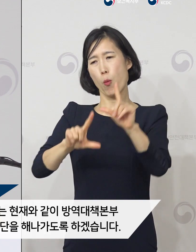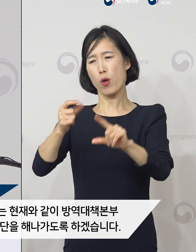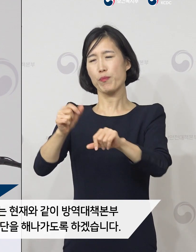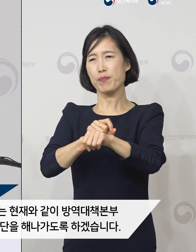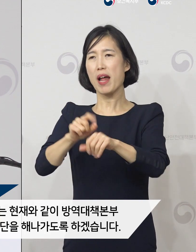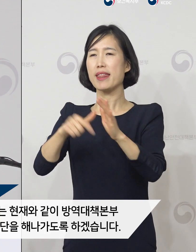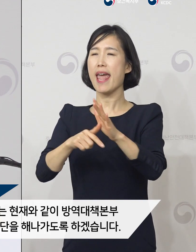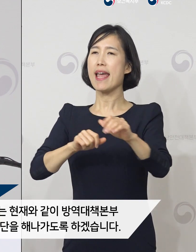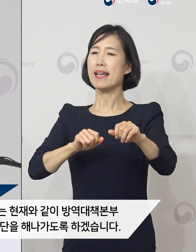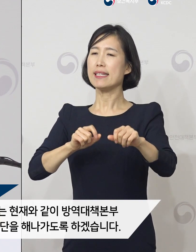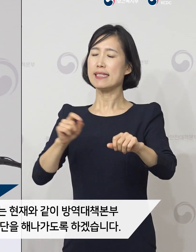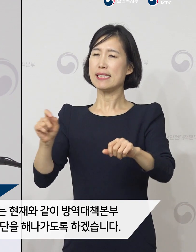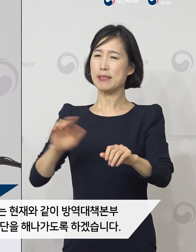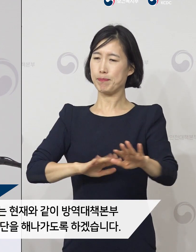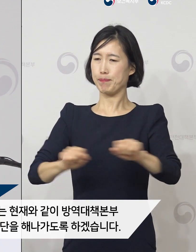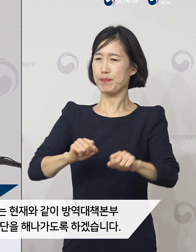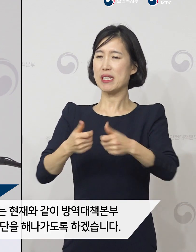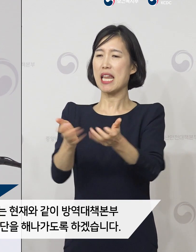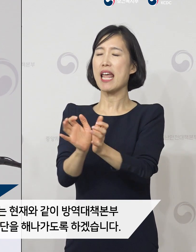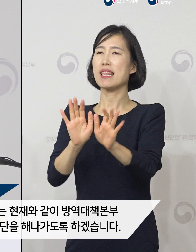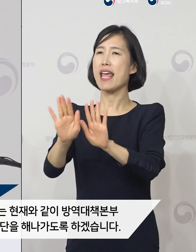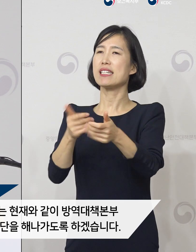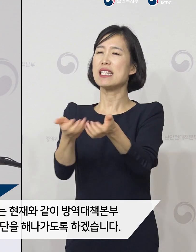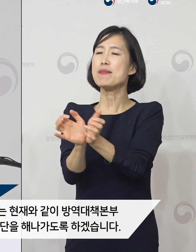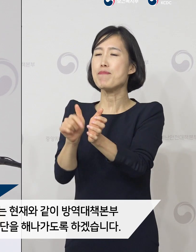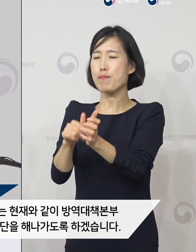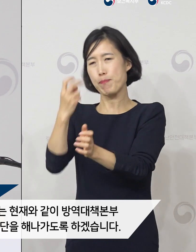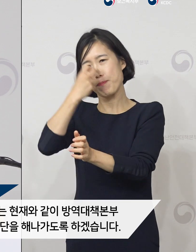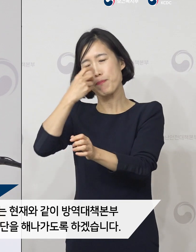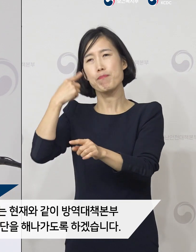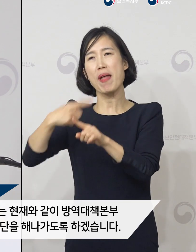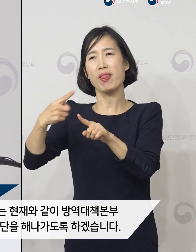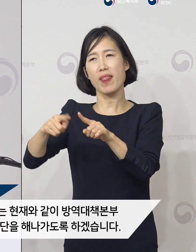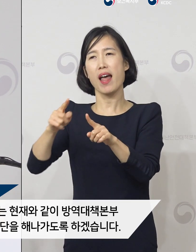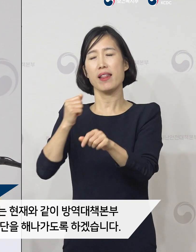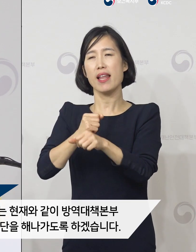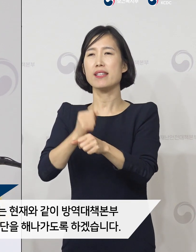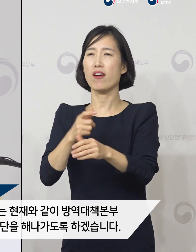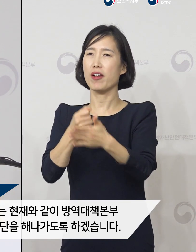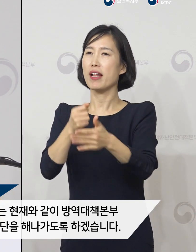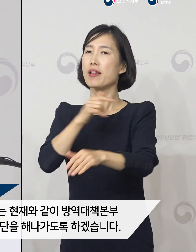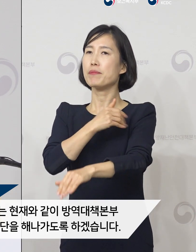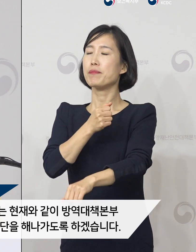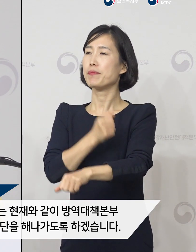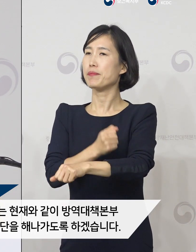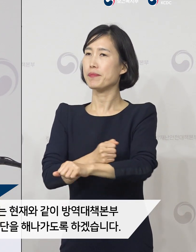즉각대응팀이 신속히 지원하여 추가적인 확산 차단을 해나가도록 하겠습니다.